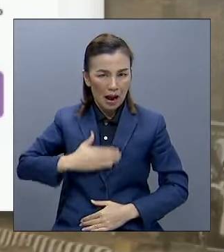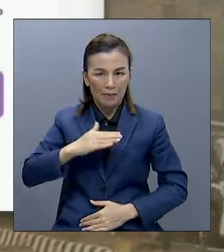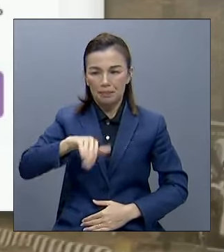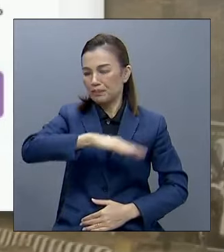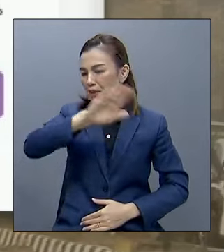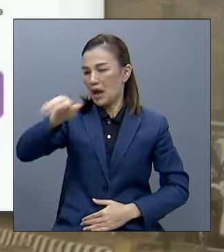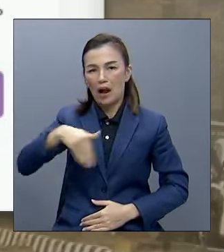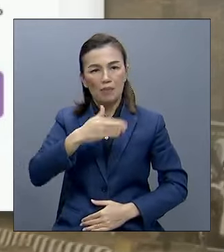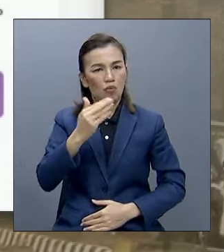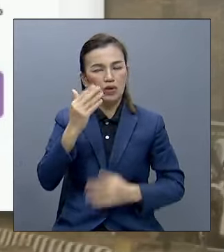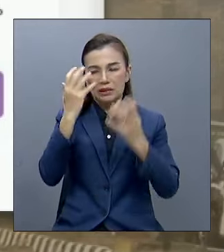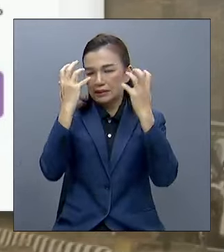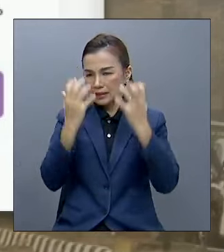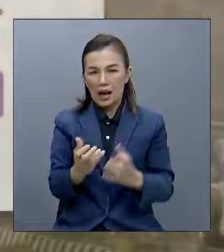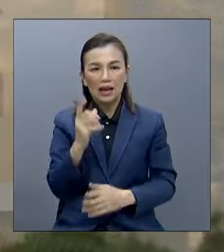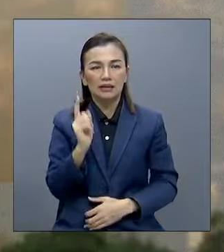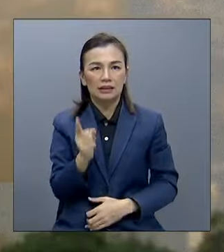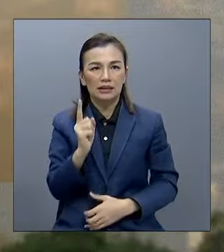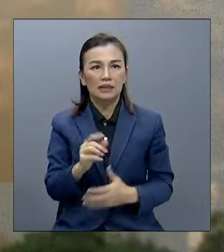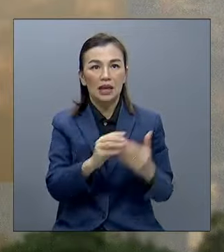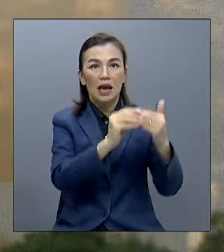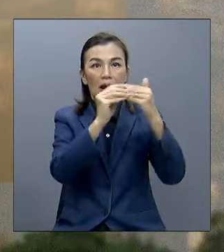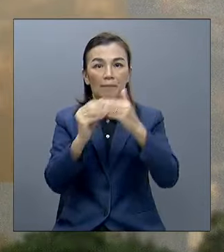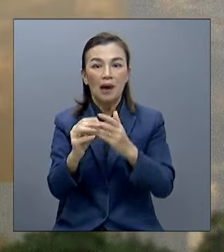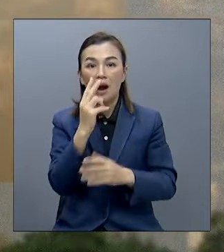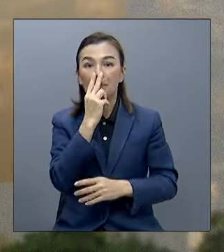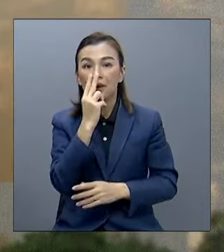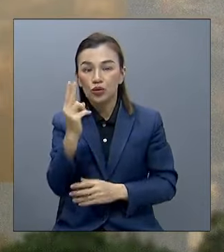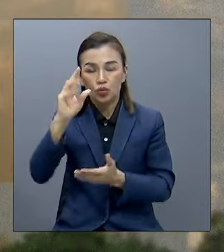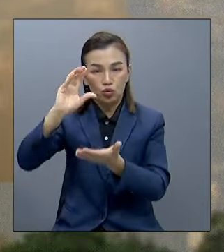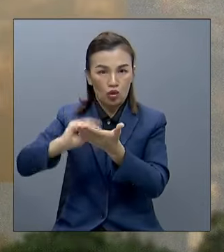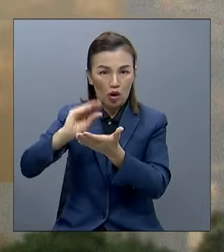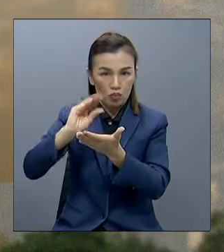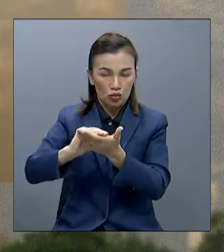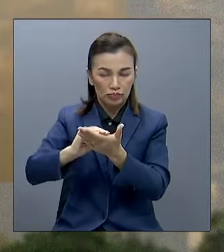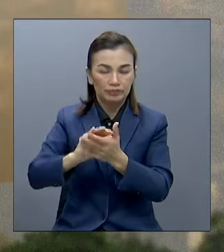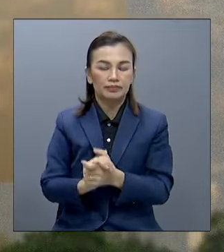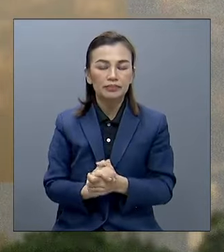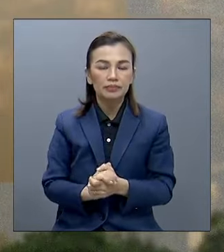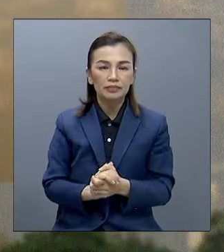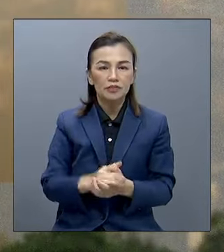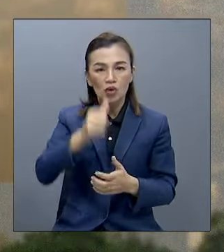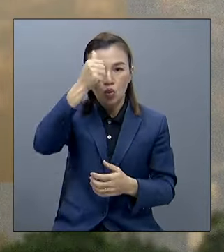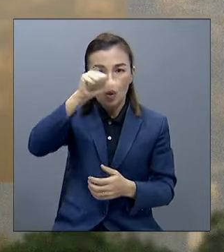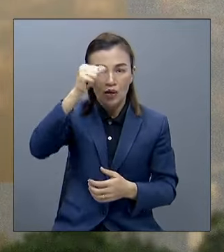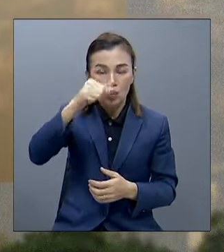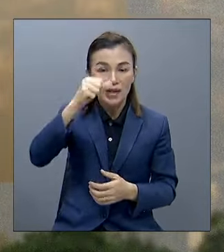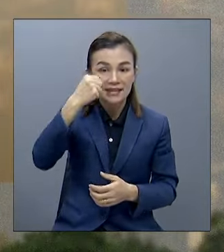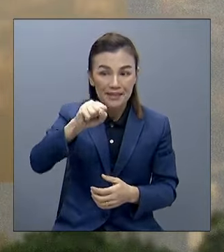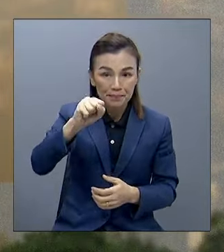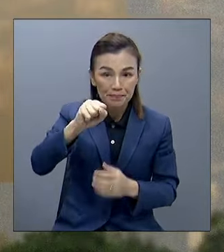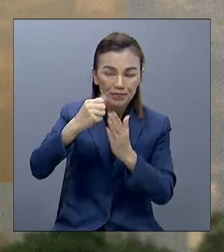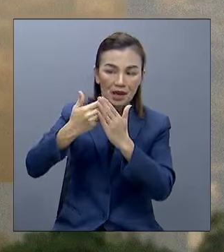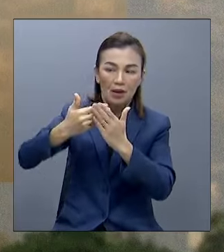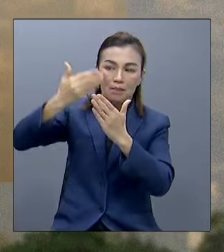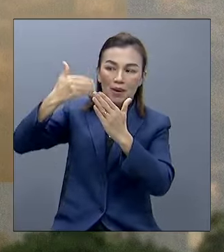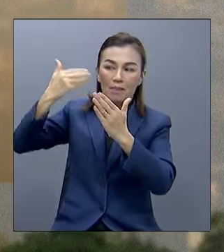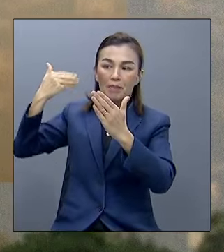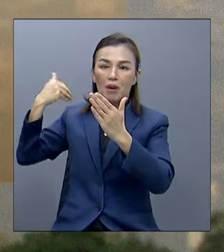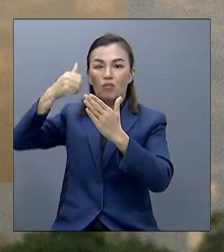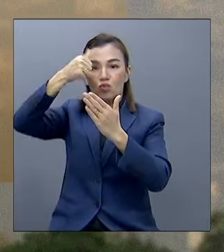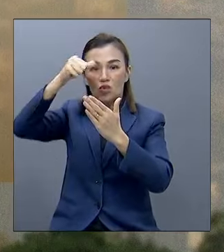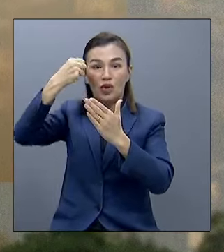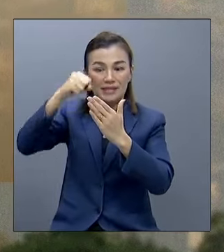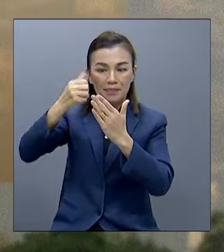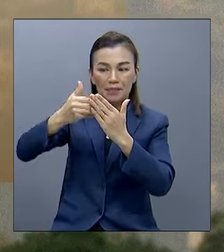างรุนแรงและถ้าพาคุณผู้ชมย้อนไปดูข้อมูลเฉพาะ10วันที่ผ่านมาคุณผู้ชมจะเห็นนะคะว่านี่ในช่ว